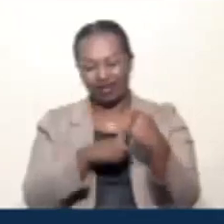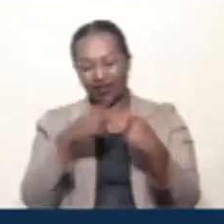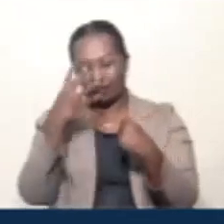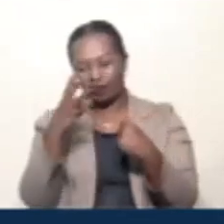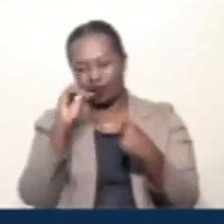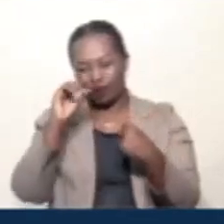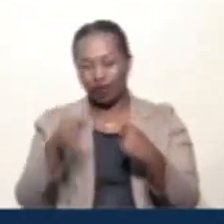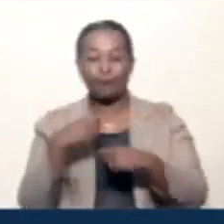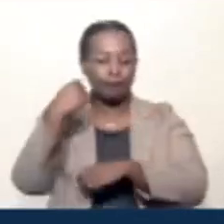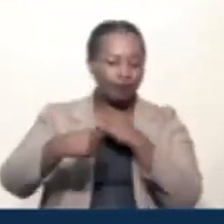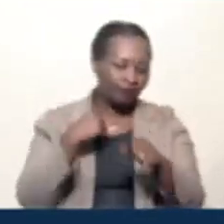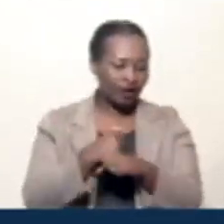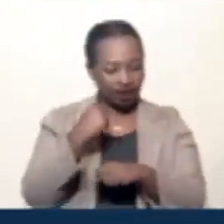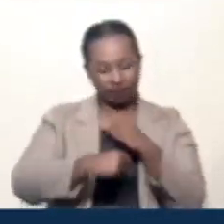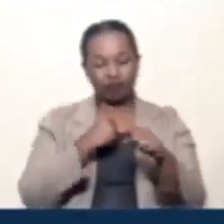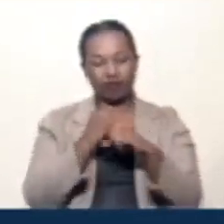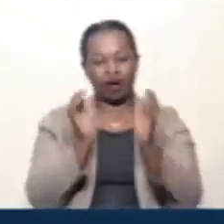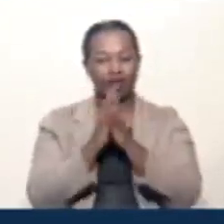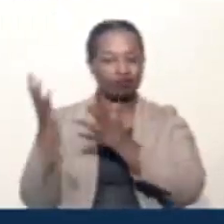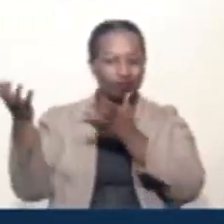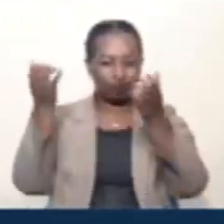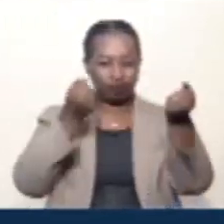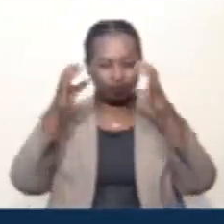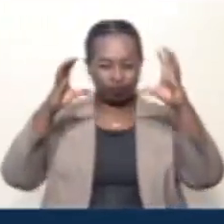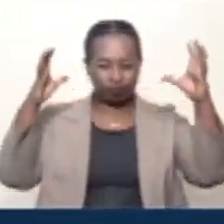ku 50,000.